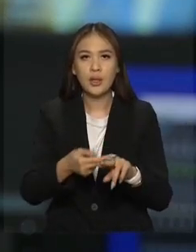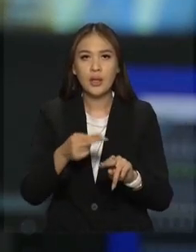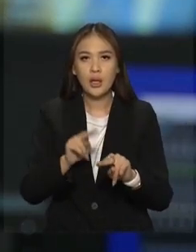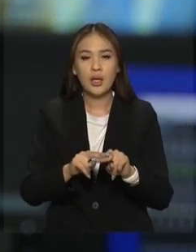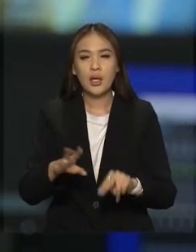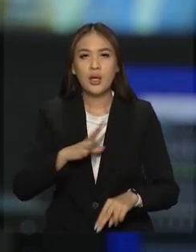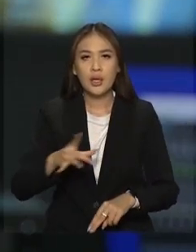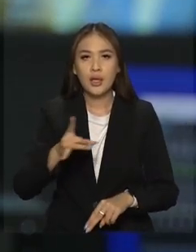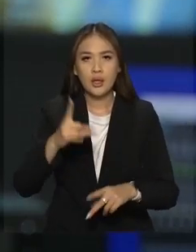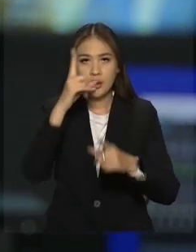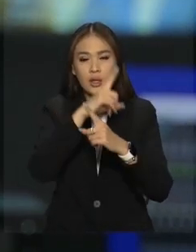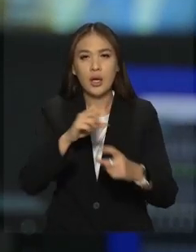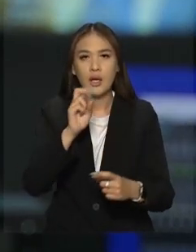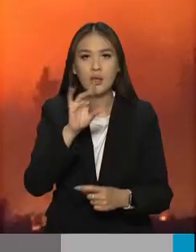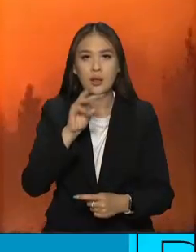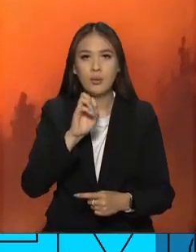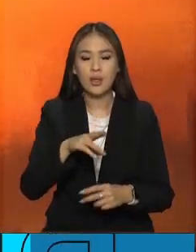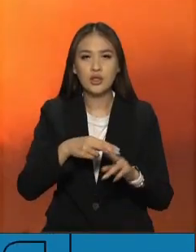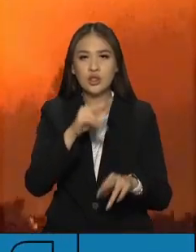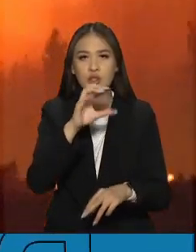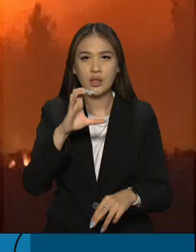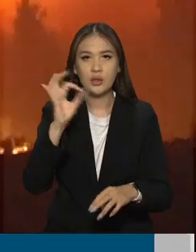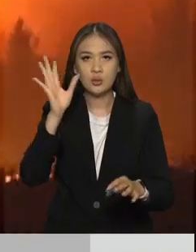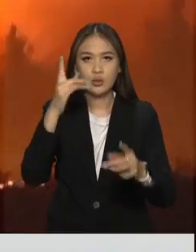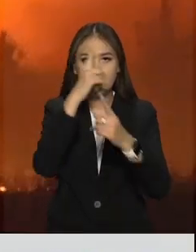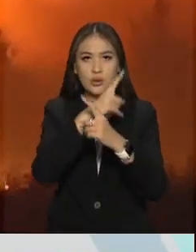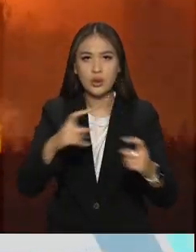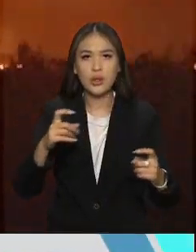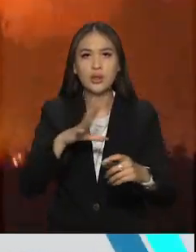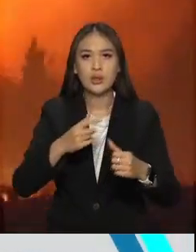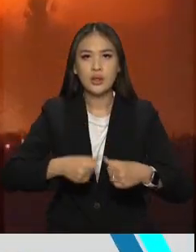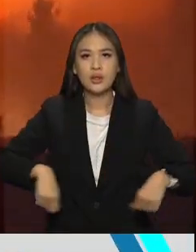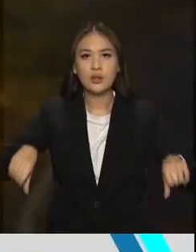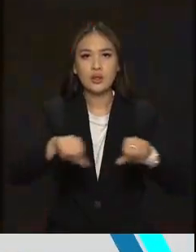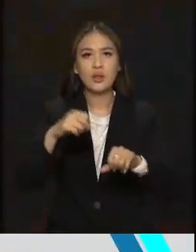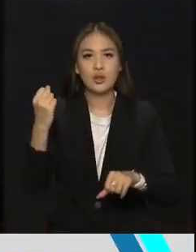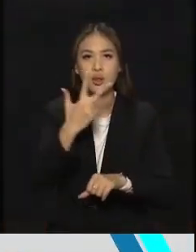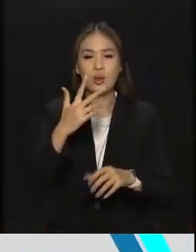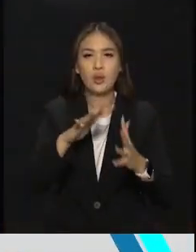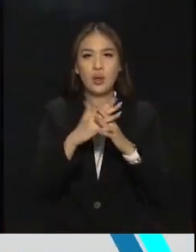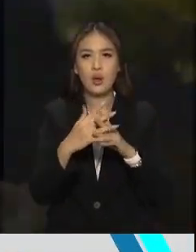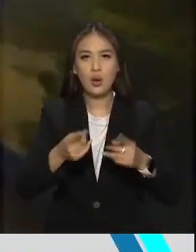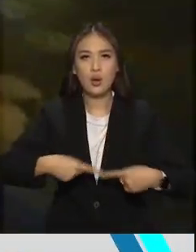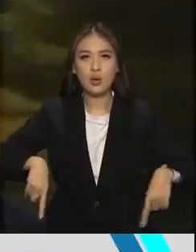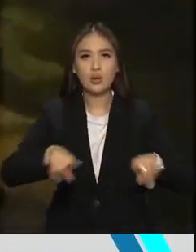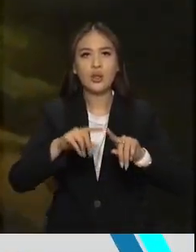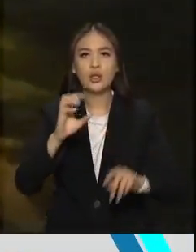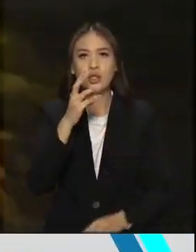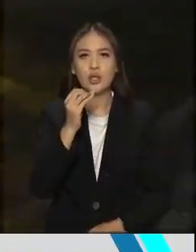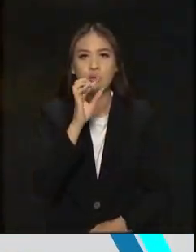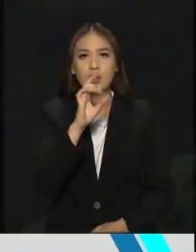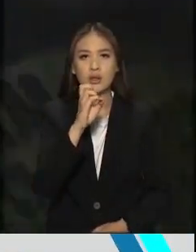регионального акимата чрезвычайно положение будет объявлено на территории трех сельских округов в щербактинском